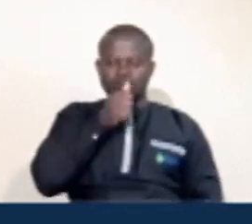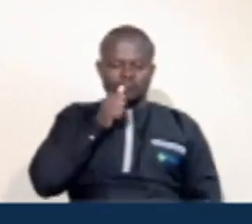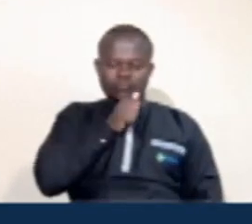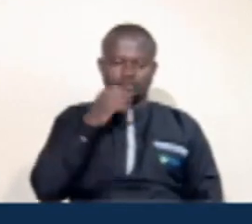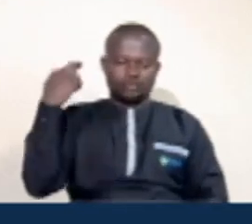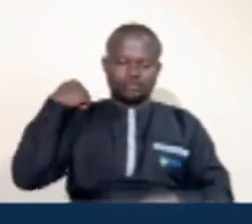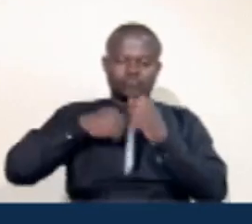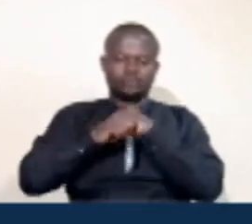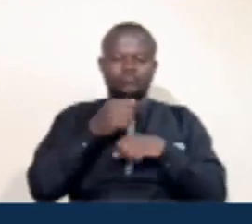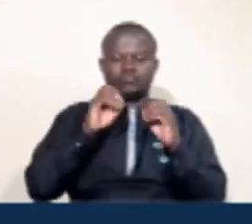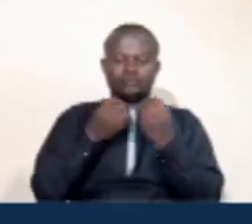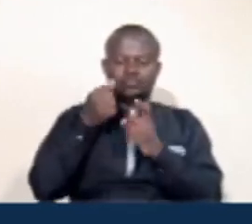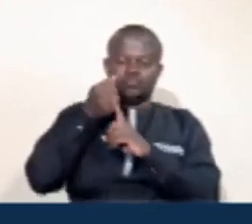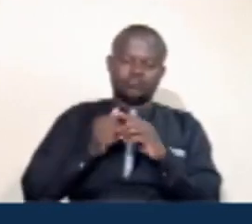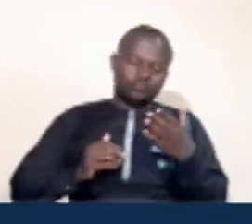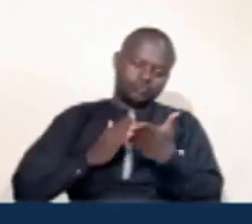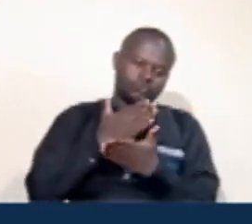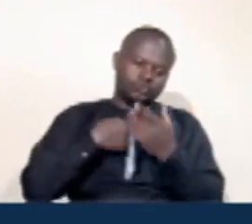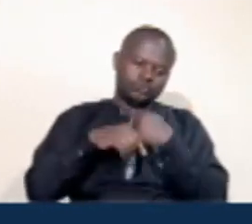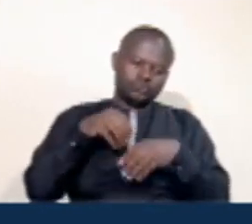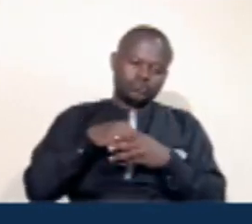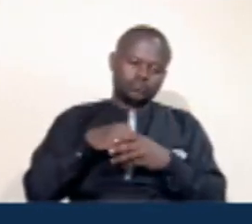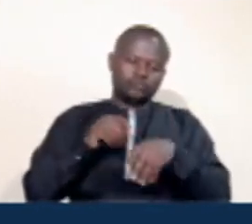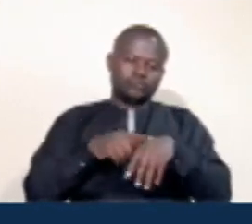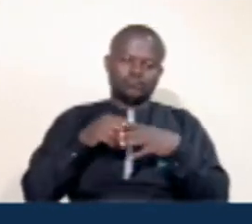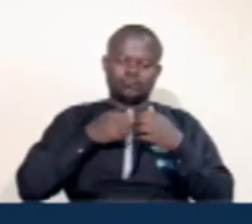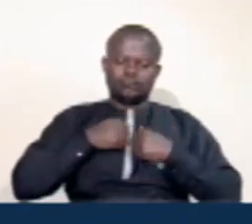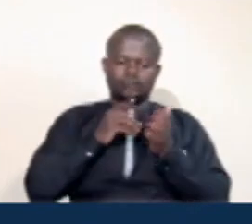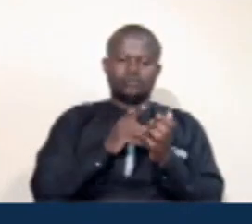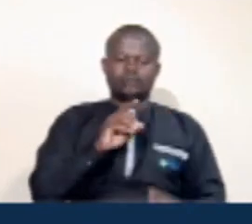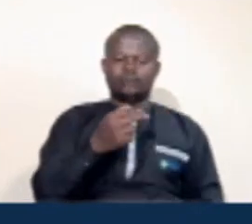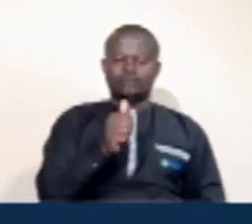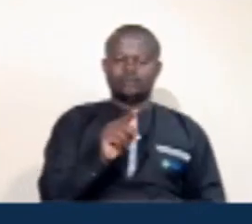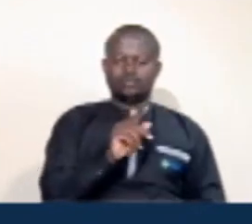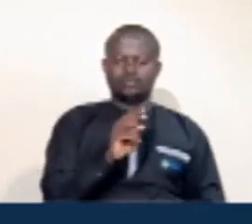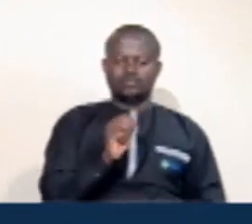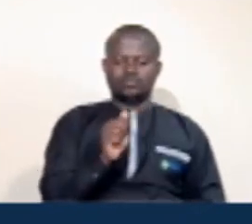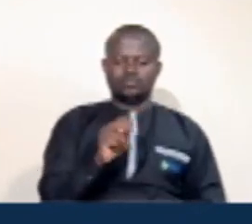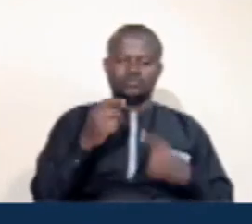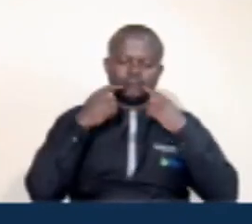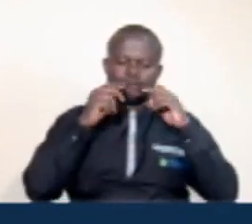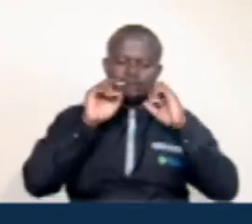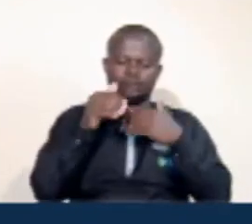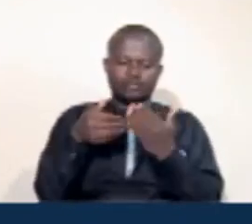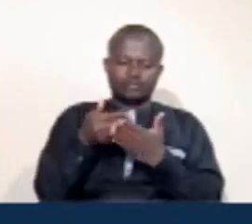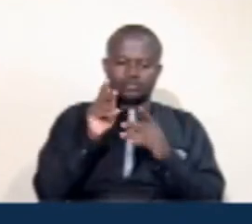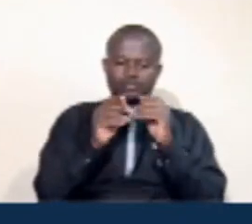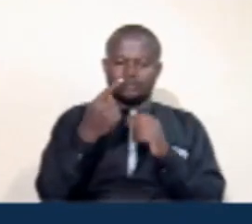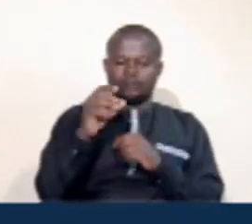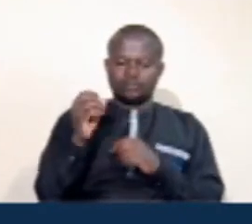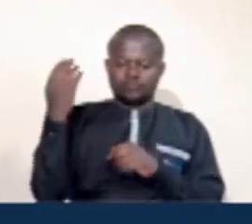nshingwabikorwa umuryango uharanira uburenganzira bw'abafite ubumuga bw'uruhu mu Rwanda Dr. Hakizimana Nicodemus avuga ko ku bantu ijana baheruka